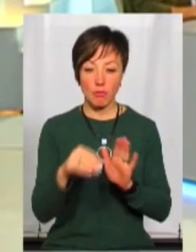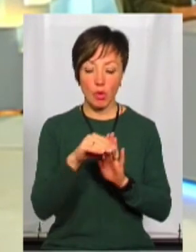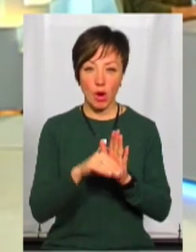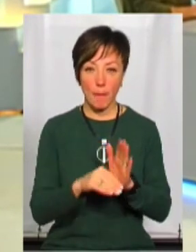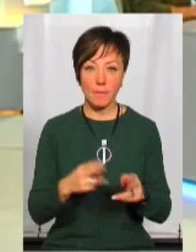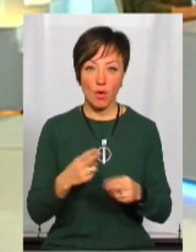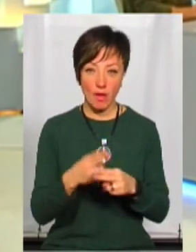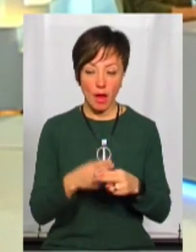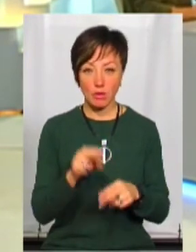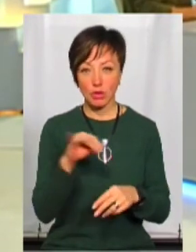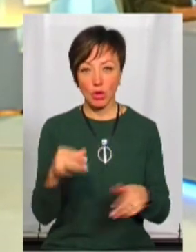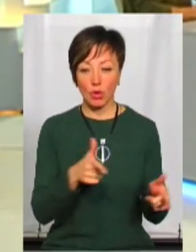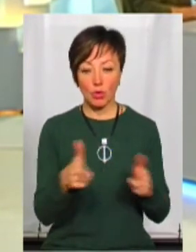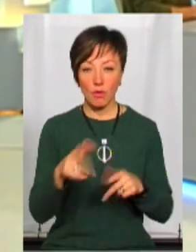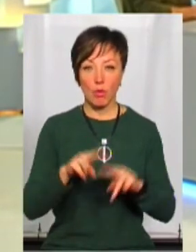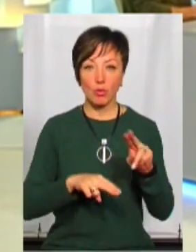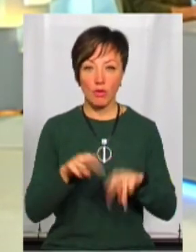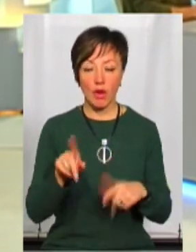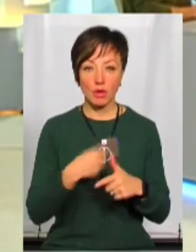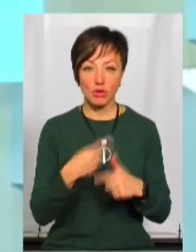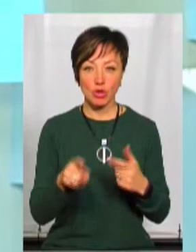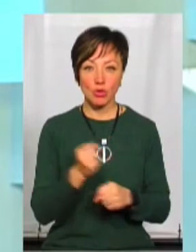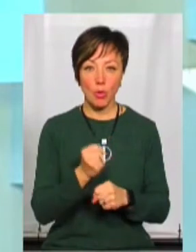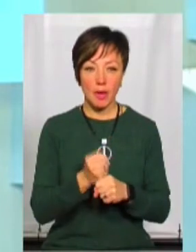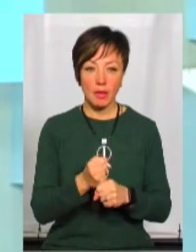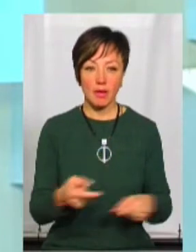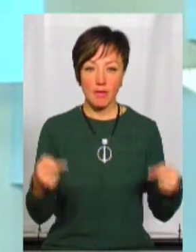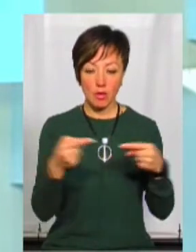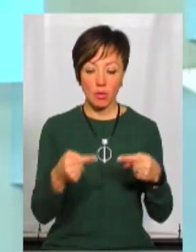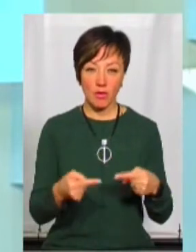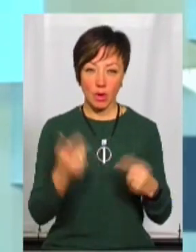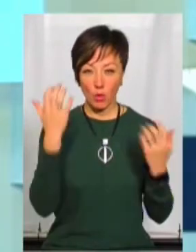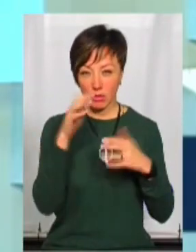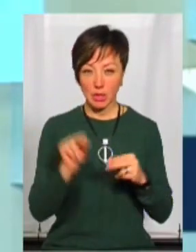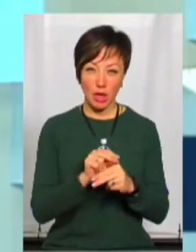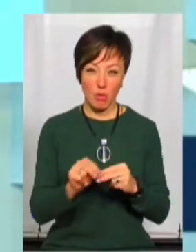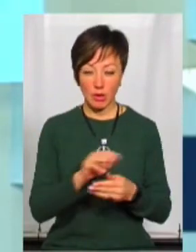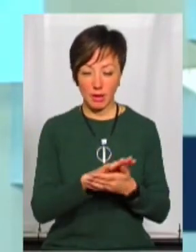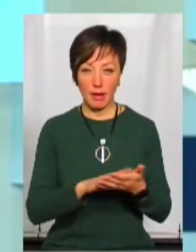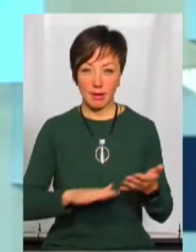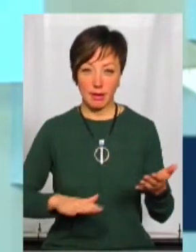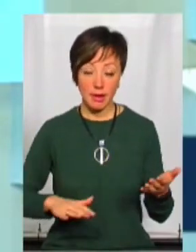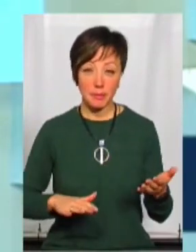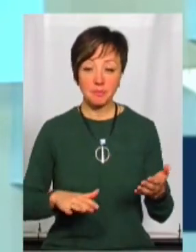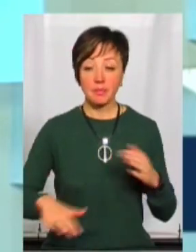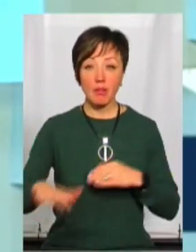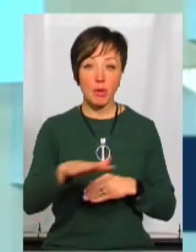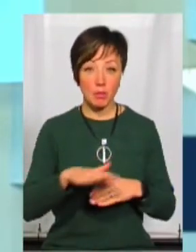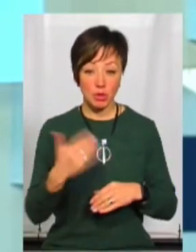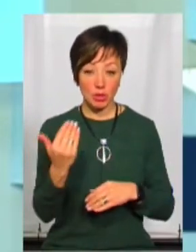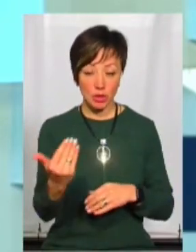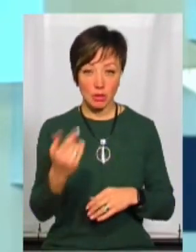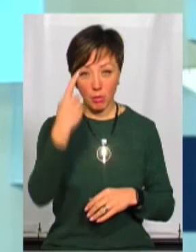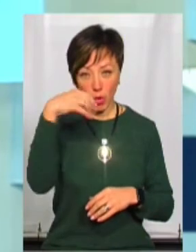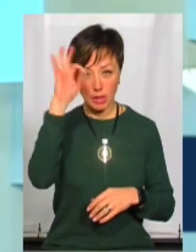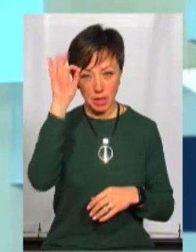програму профілактики? Чи готові вони побудувати, чи зробити відповідні косметичні ремонти і так далі в приміщенні